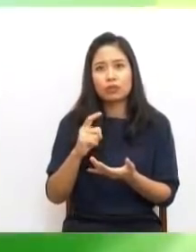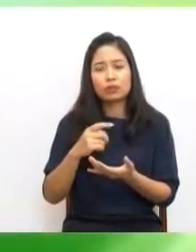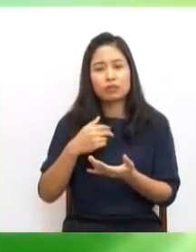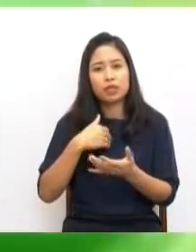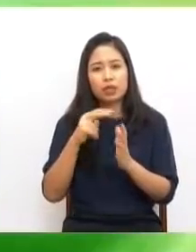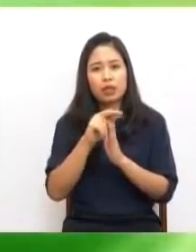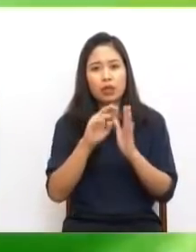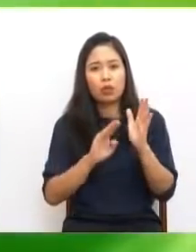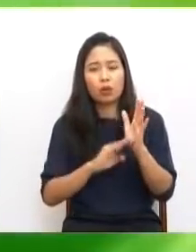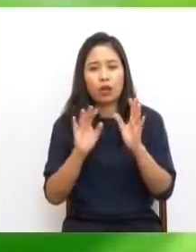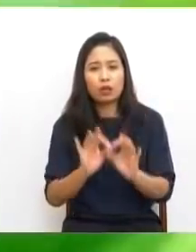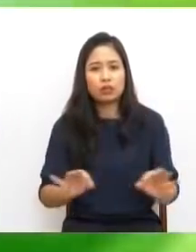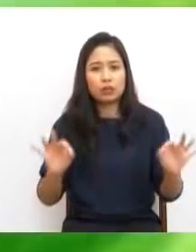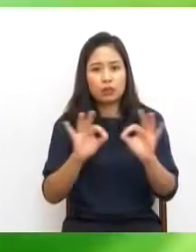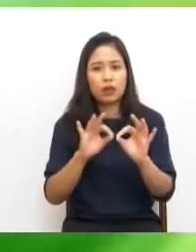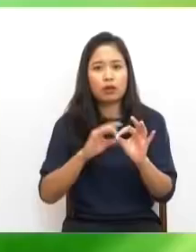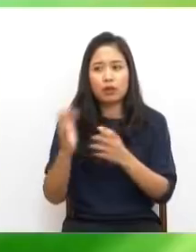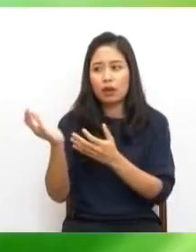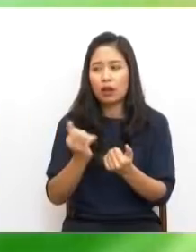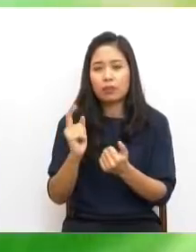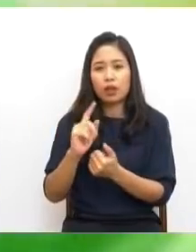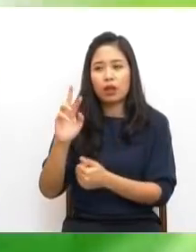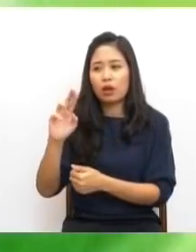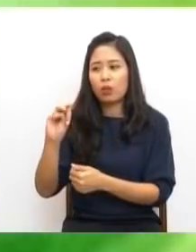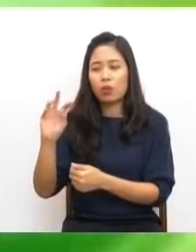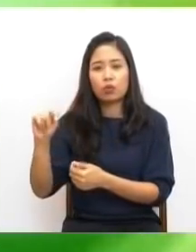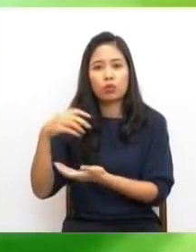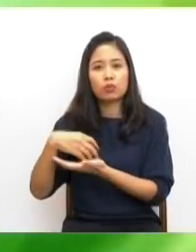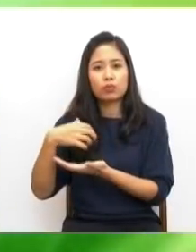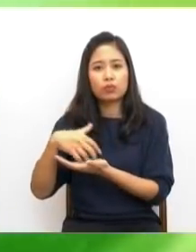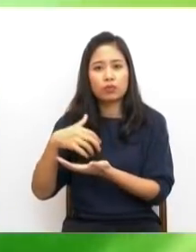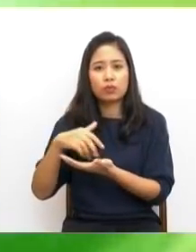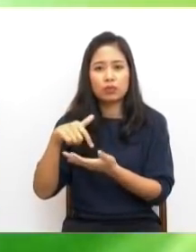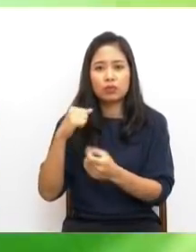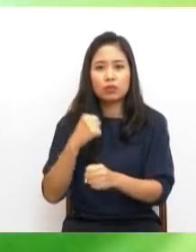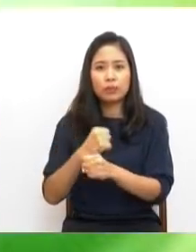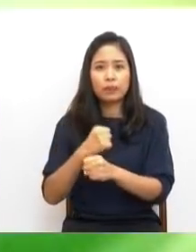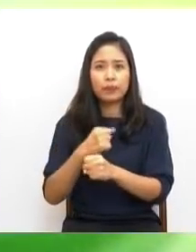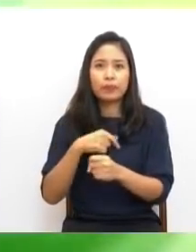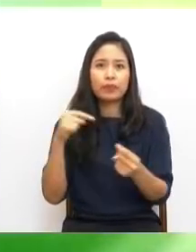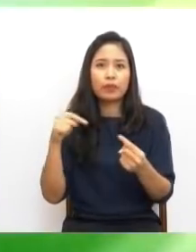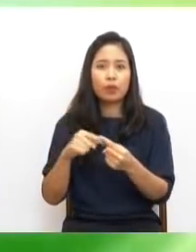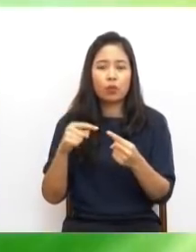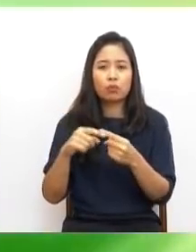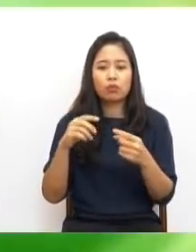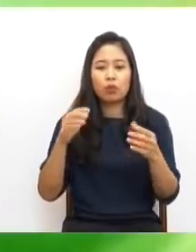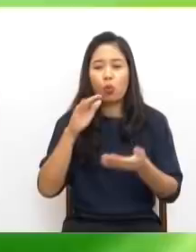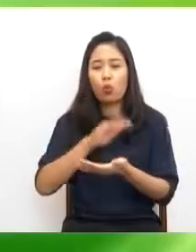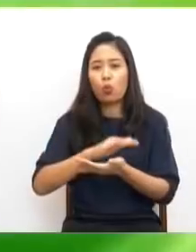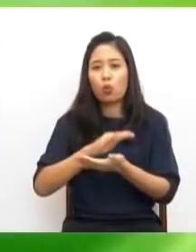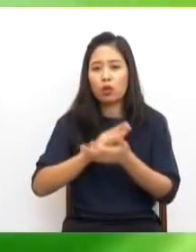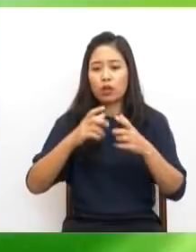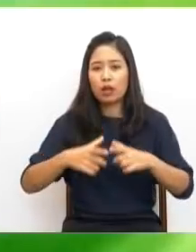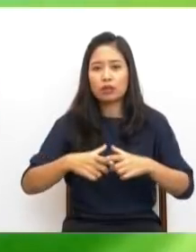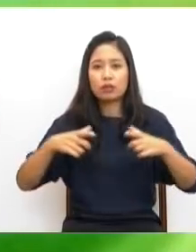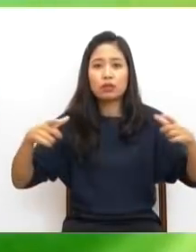ที่คิดว่าสำคัญเป็นอย่างมากที่ต้องเร่งด่วนเนื่องจากขณะนี้เราประสบปัญหาในเมืองขนาดใหญ่ซึ่งมีประ